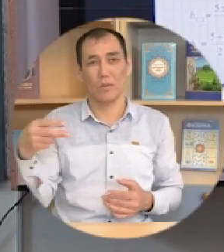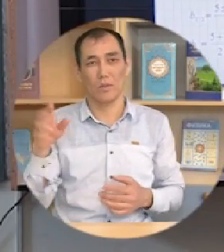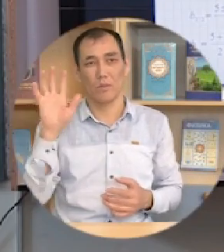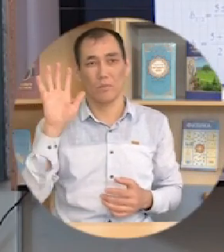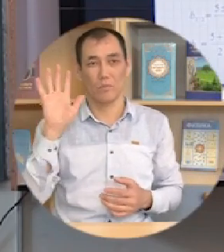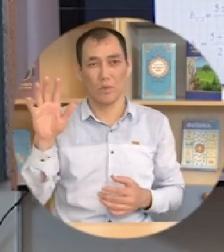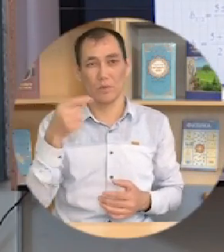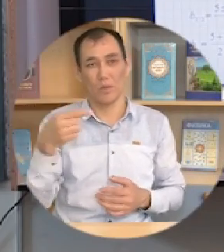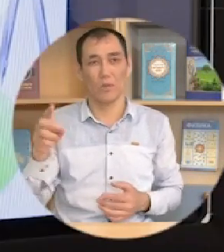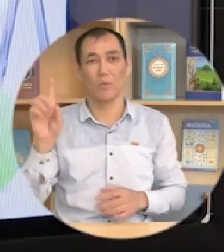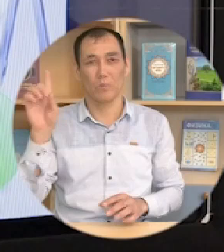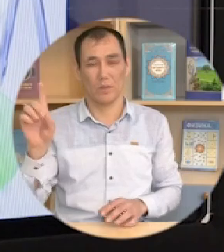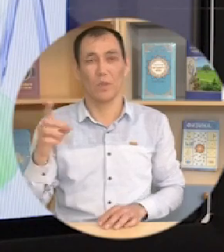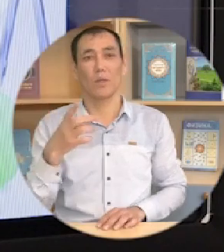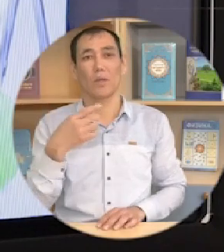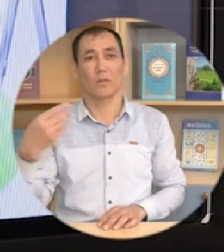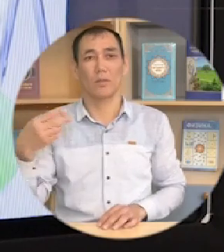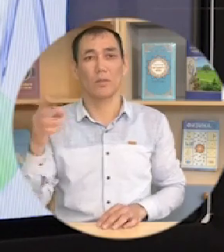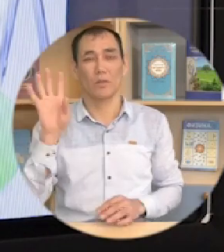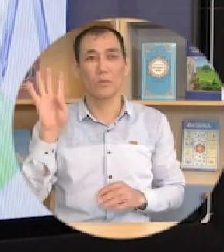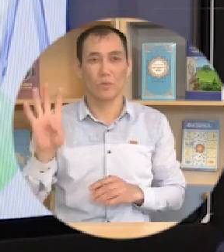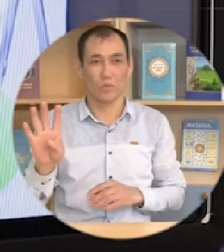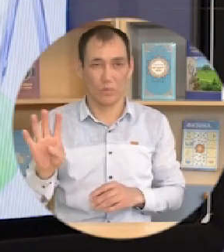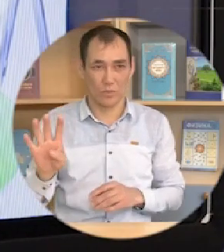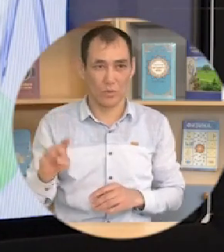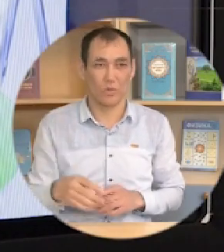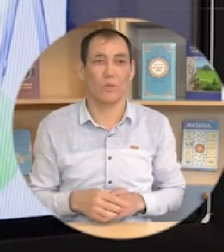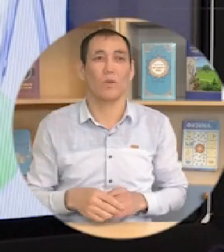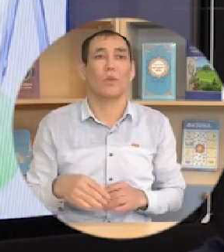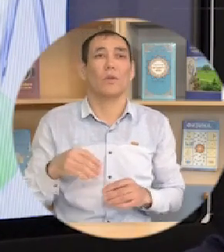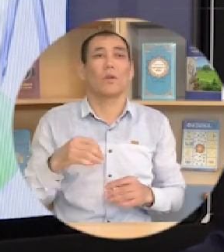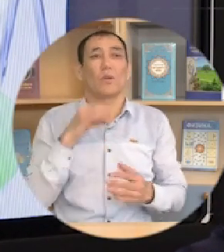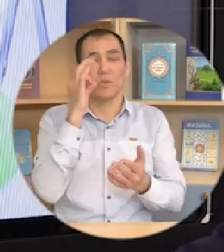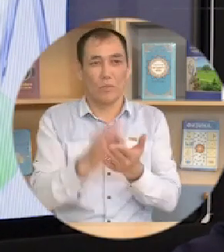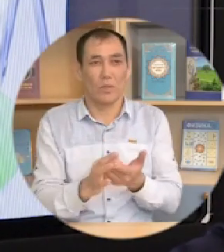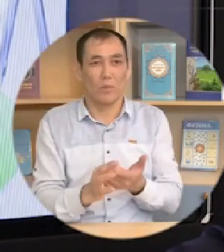5 минус 1 тең 4. Мәселемістің жуабы,